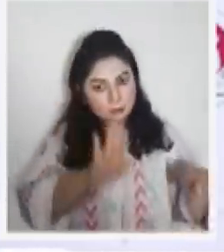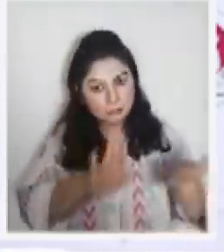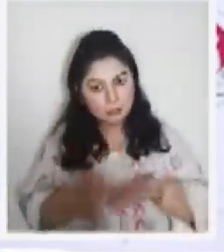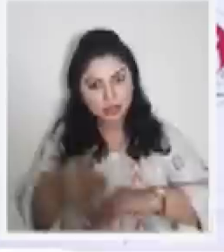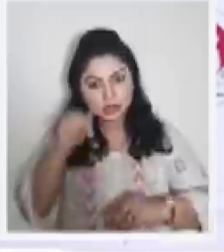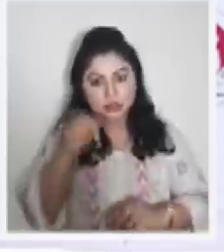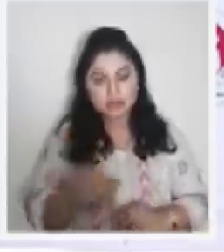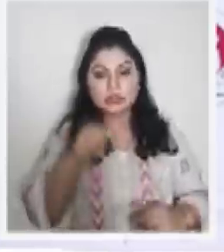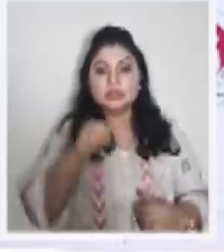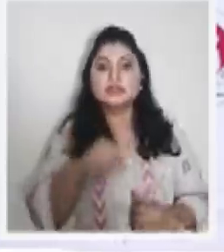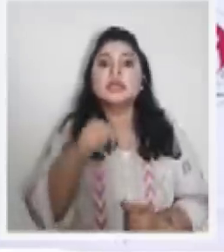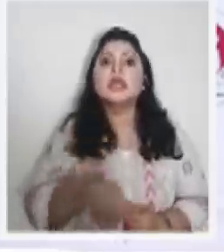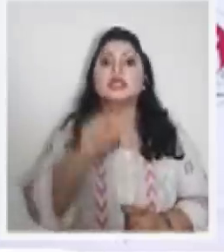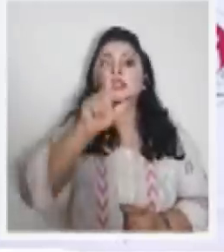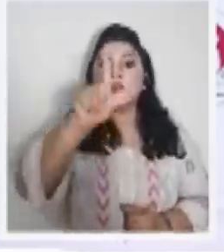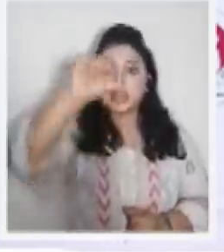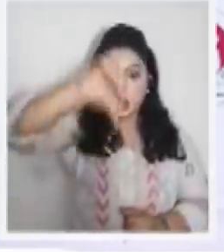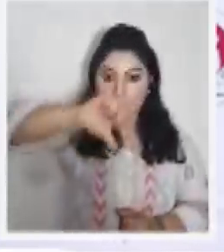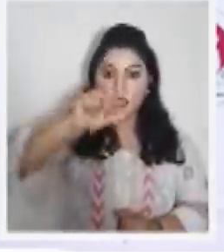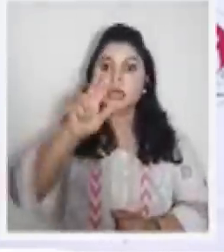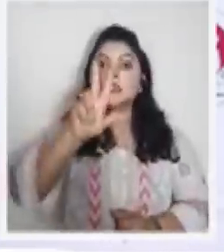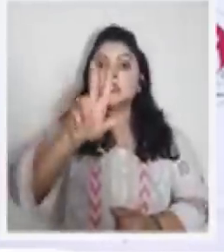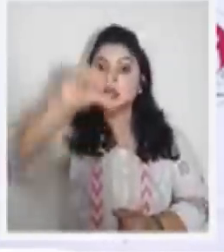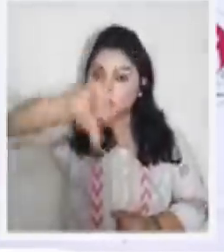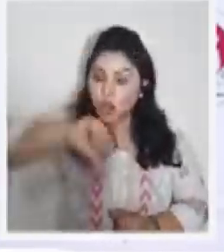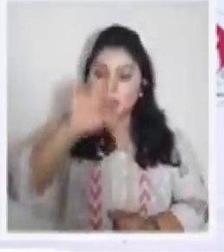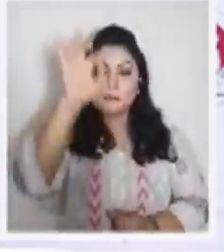410 জন, শতকরা হারে